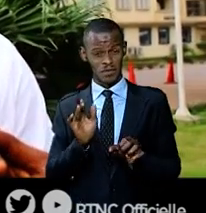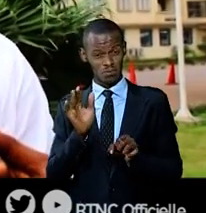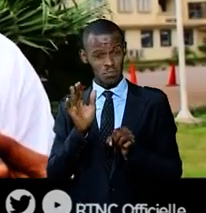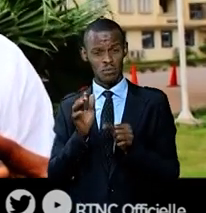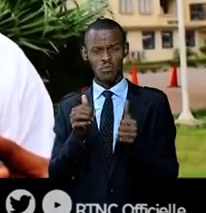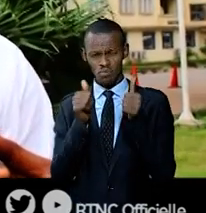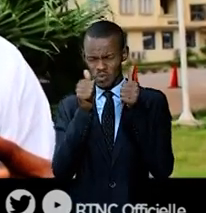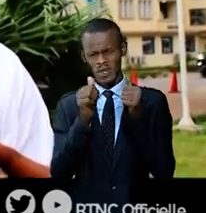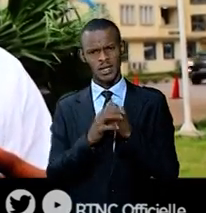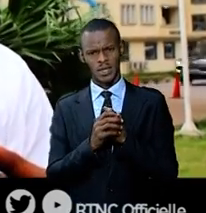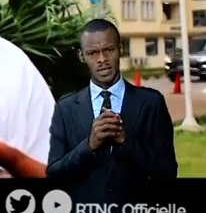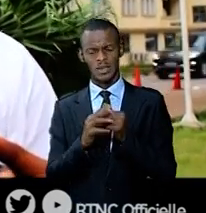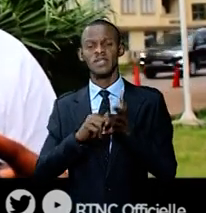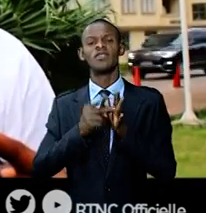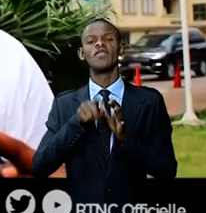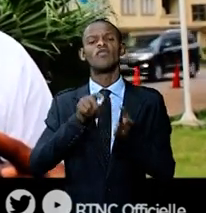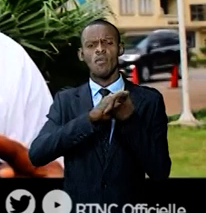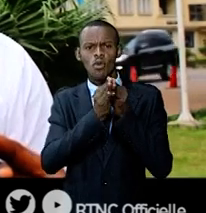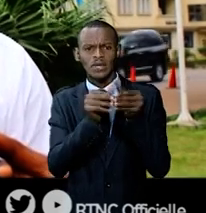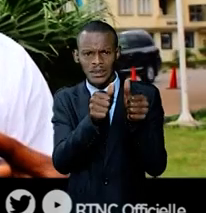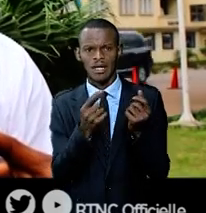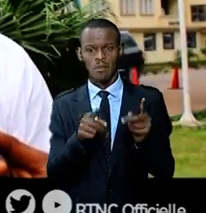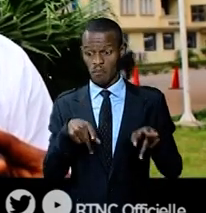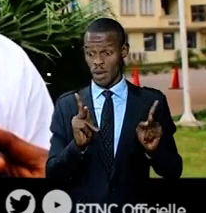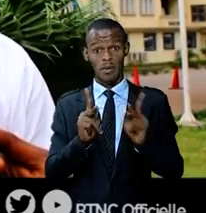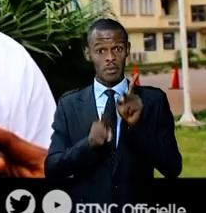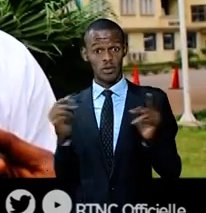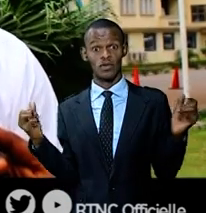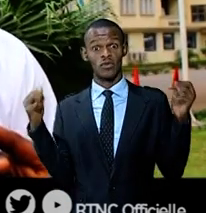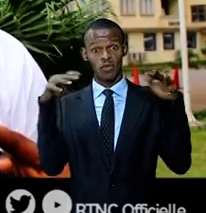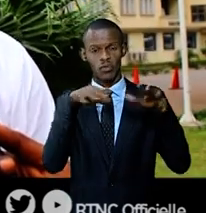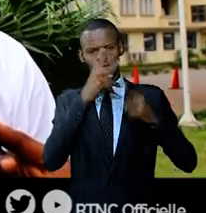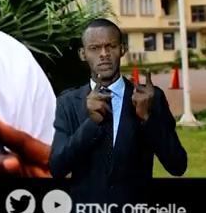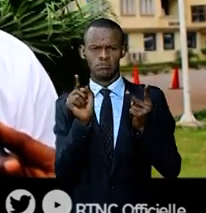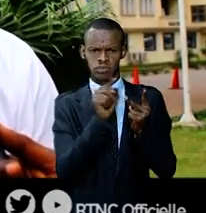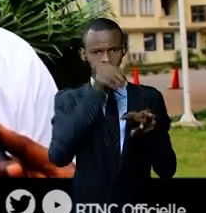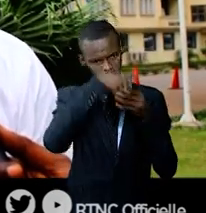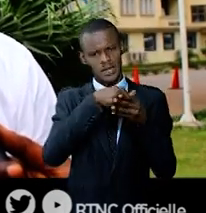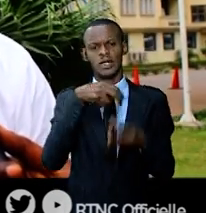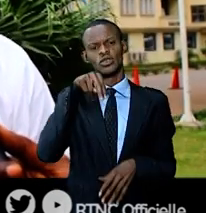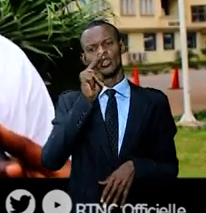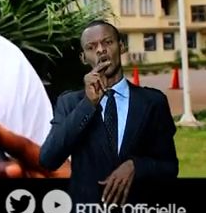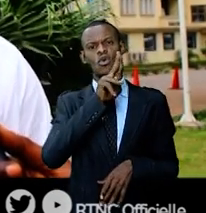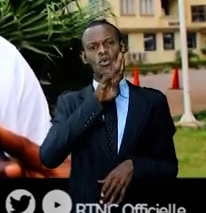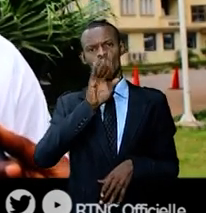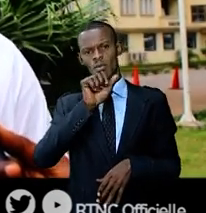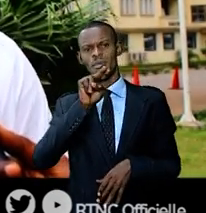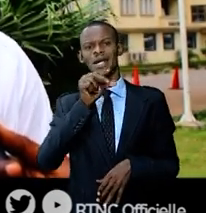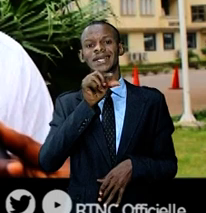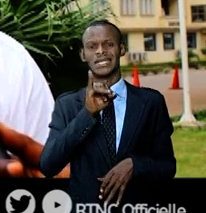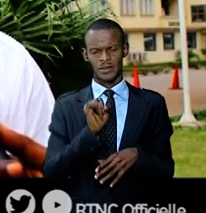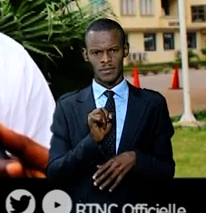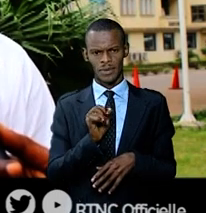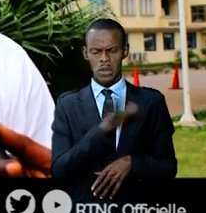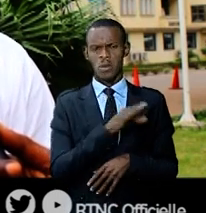à réhabiliter, mais à valoriser pour le tourisme dans le nord Ubangi. Et vous avez d'autres provinces comme le